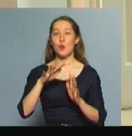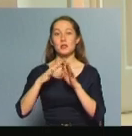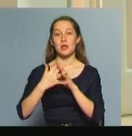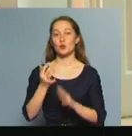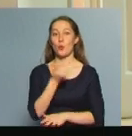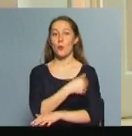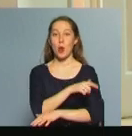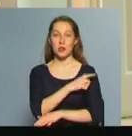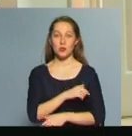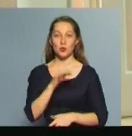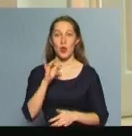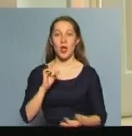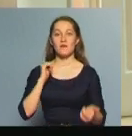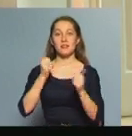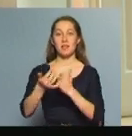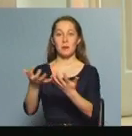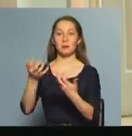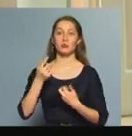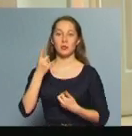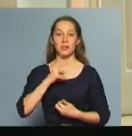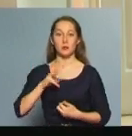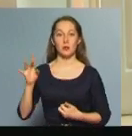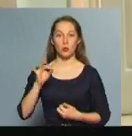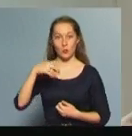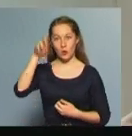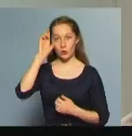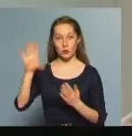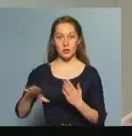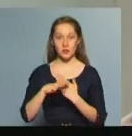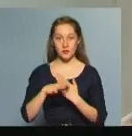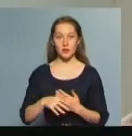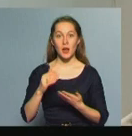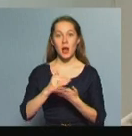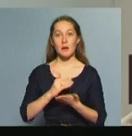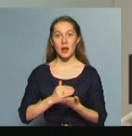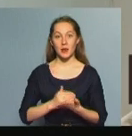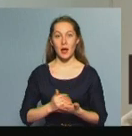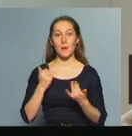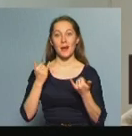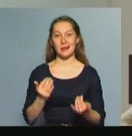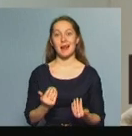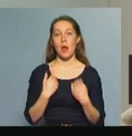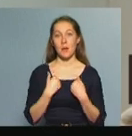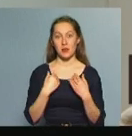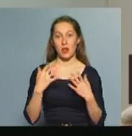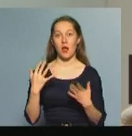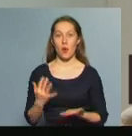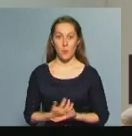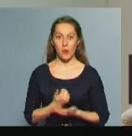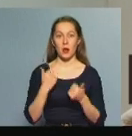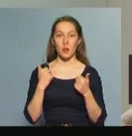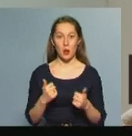больницу. Взамен от государства 1 миллион рублей подъемных. Программа эта для меня конкретно прошла